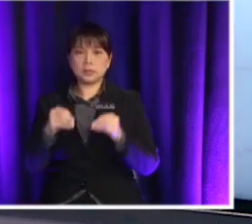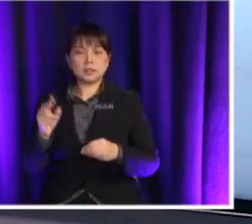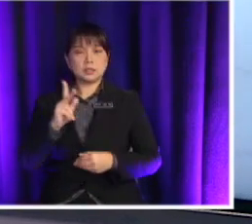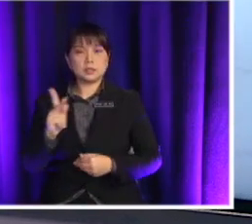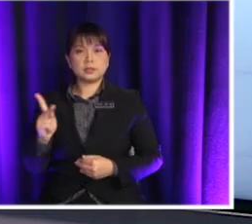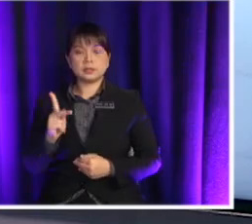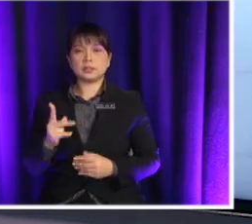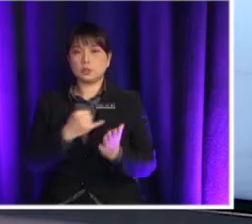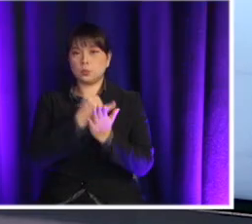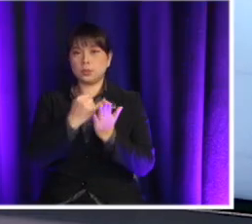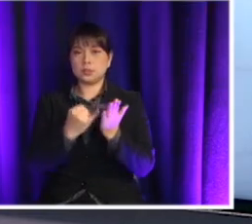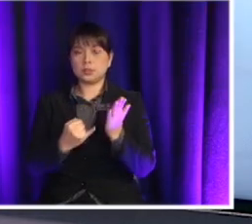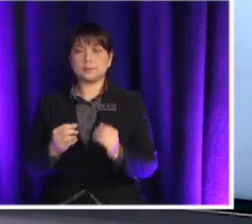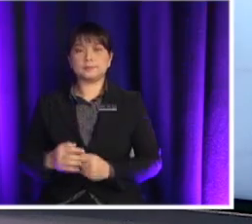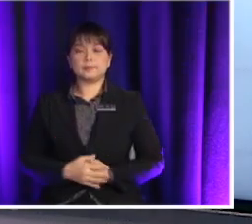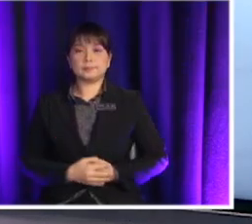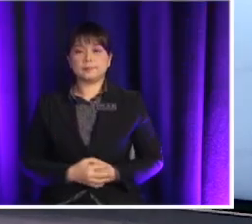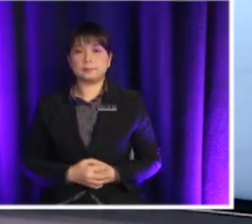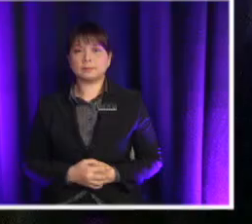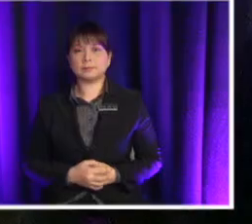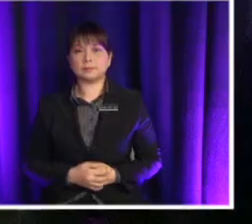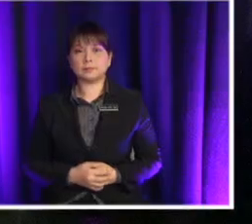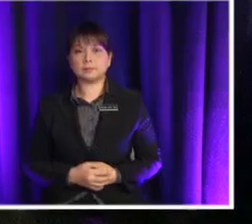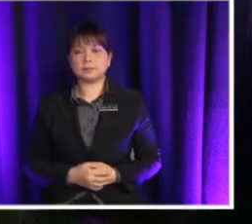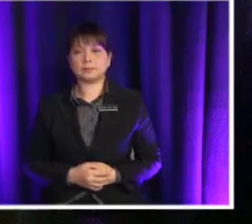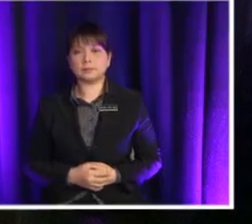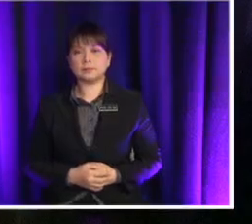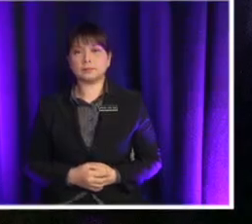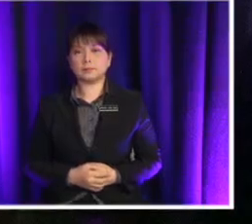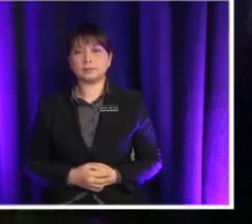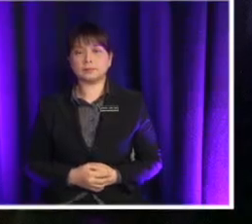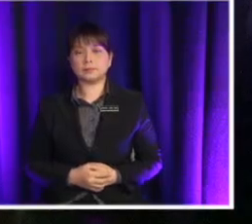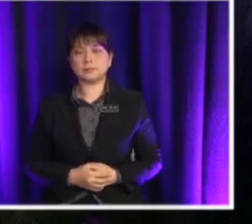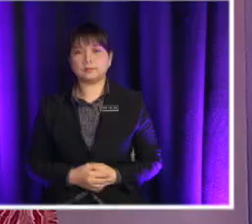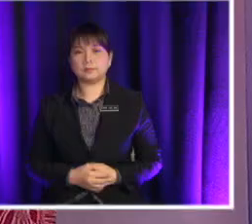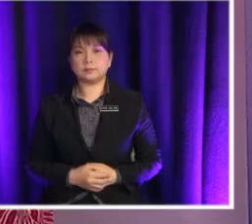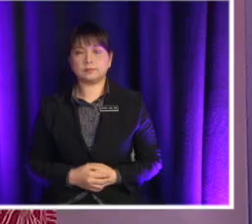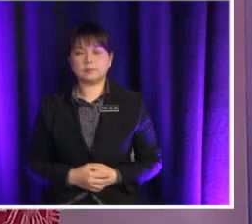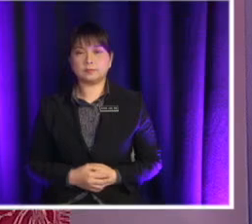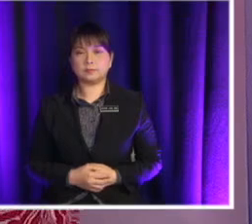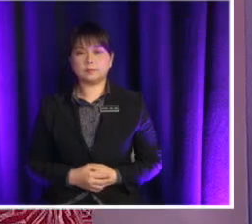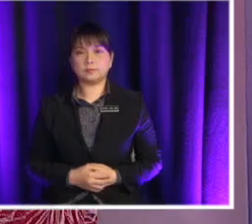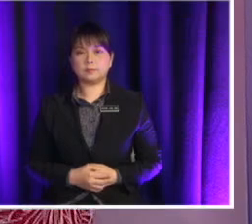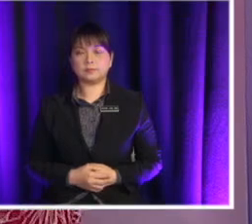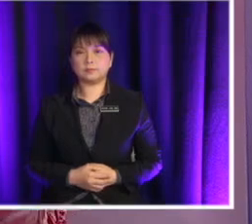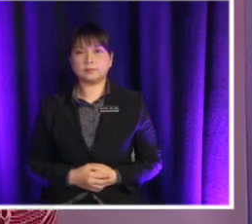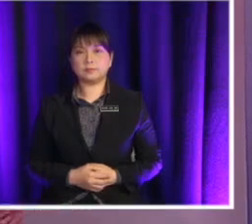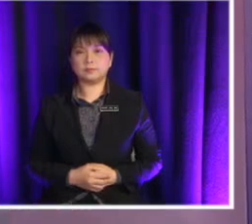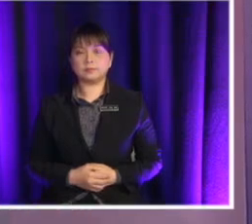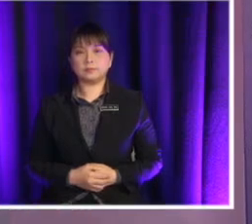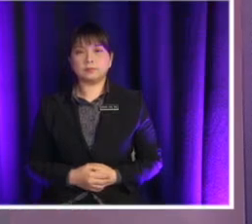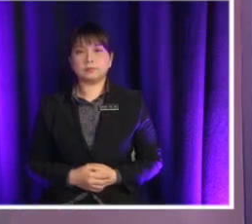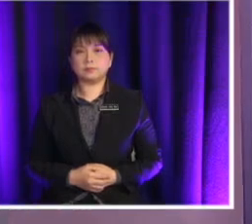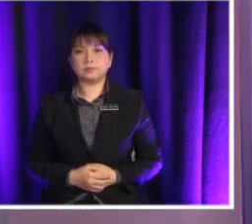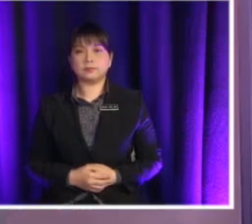kepada lukisan yang kita akan buat selepas ini. Silakan, cikgu. Ya, betul. Okey. Tadi kita ada litar skematik tadi, kita